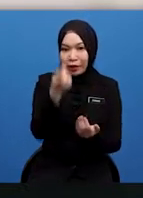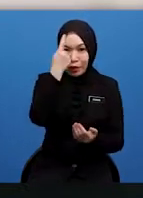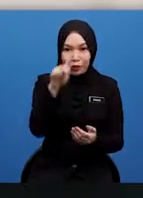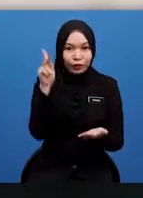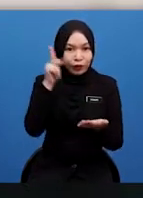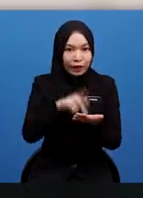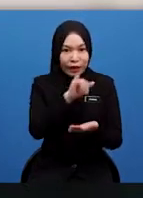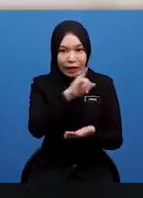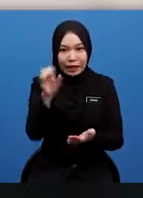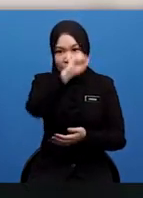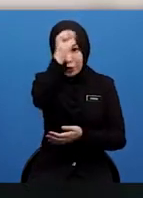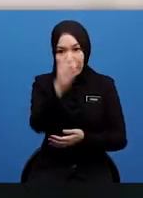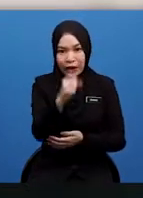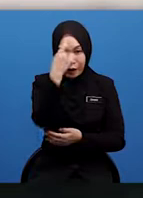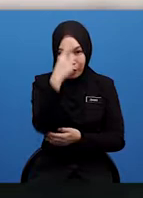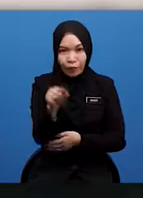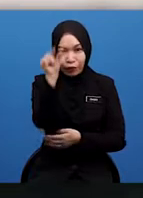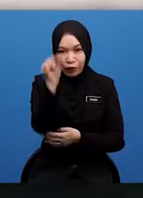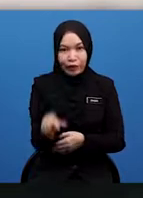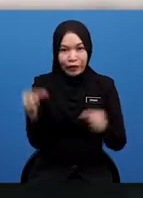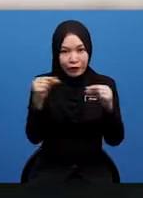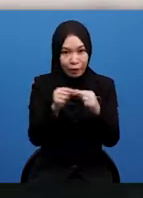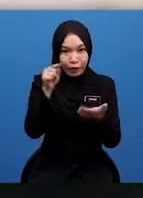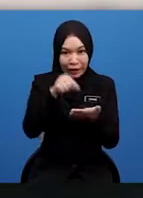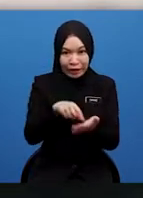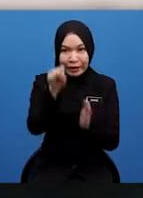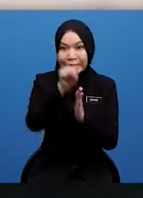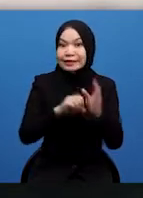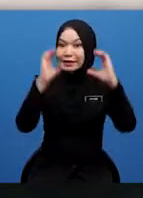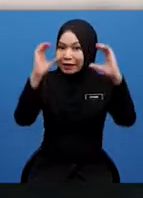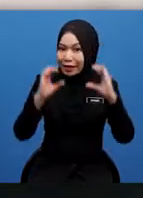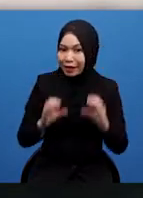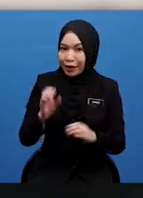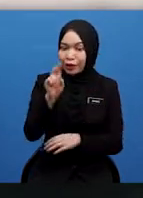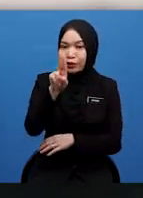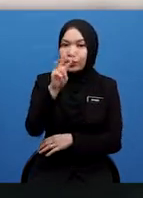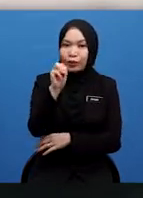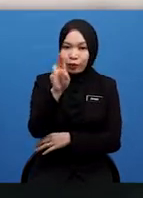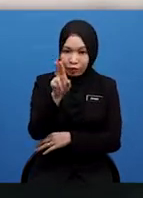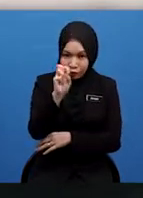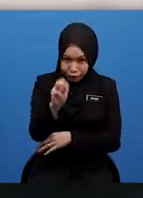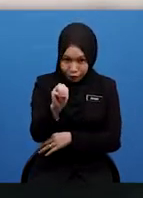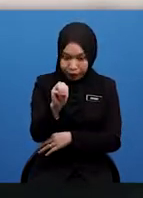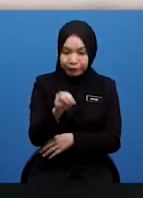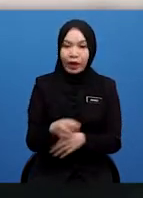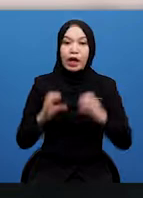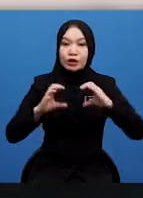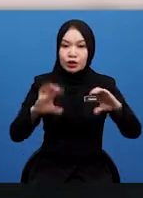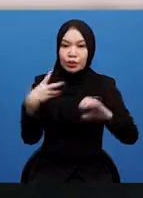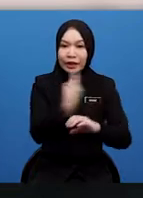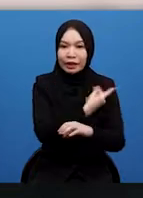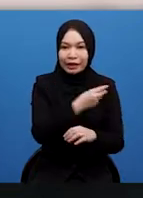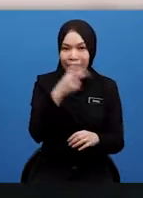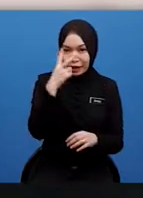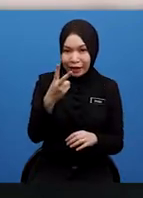mengenali soalan untuk graf gabungan ini secara umum? Cuba kita lihat contoh soalan